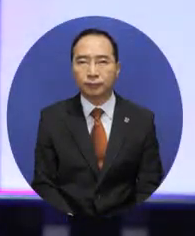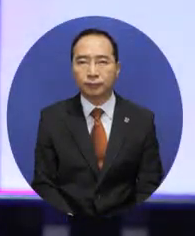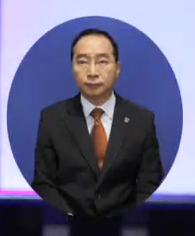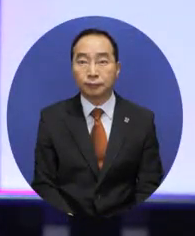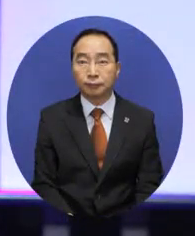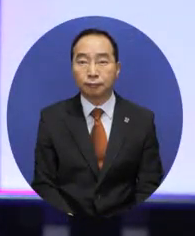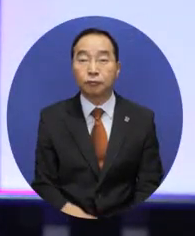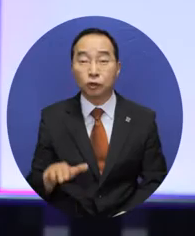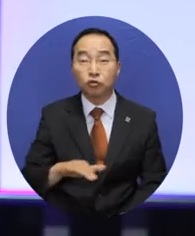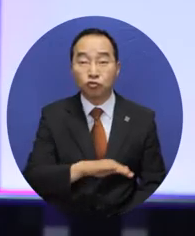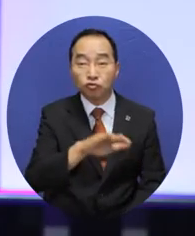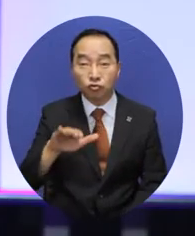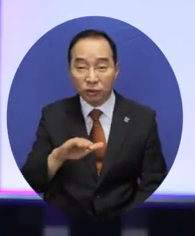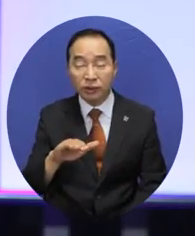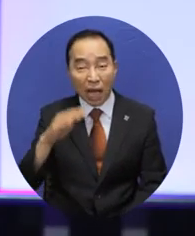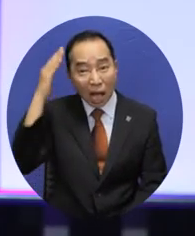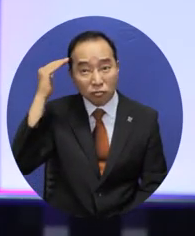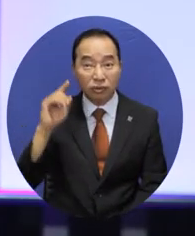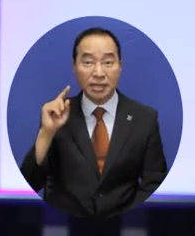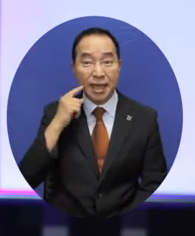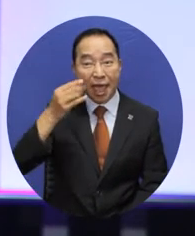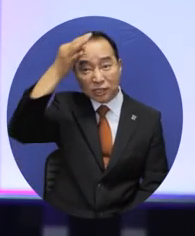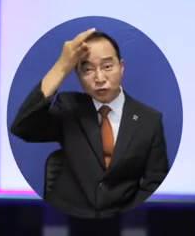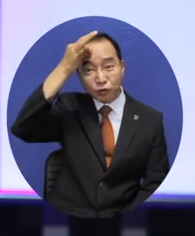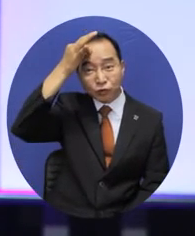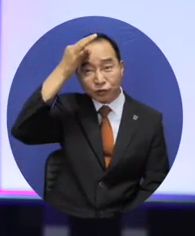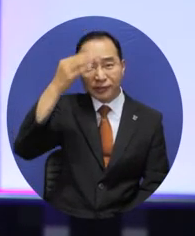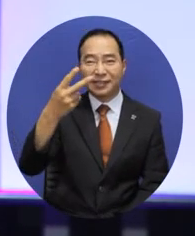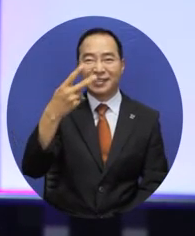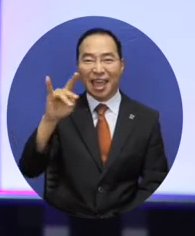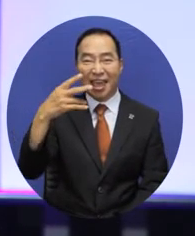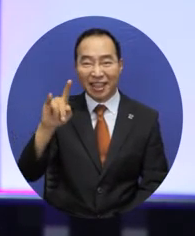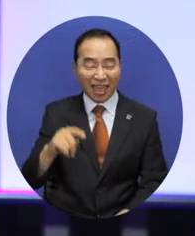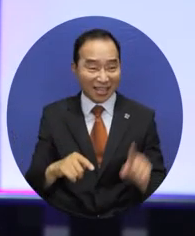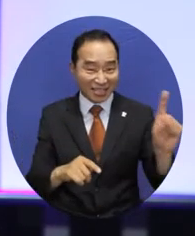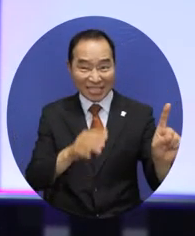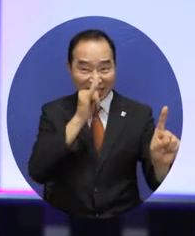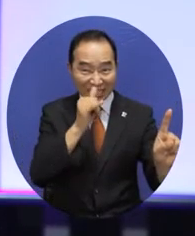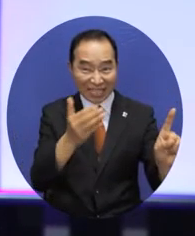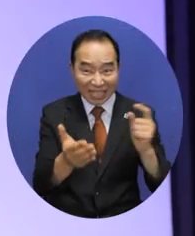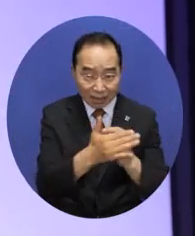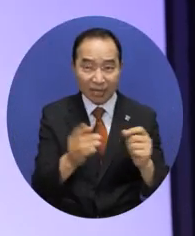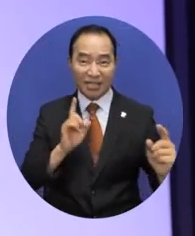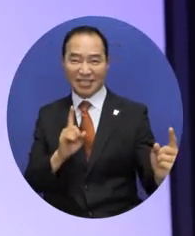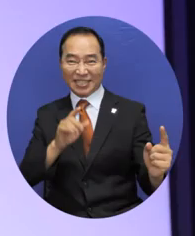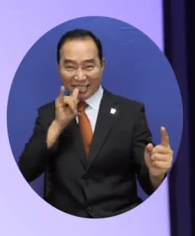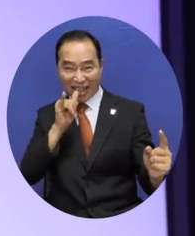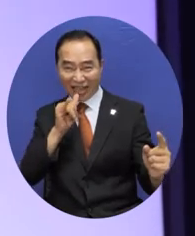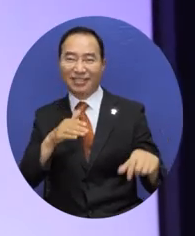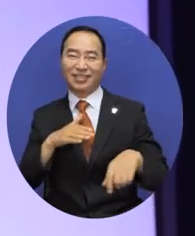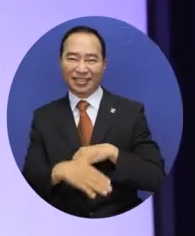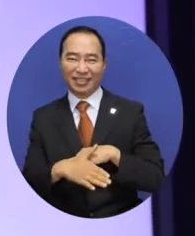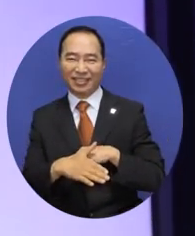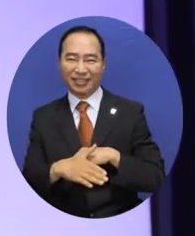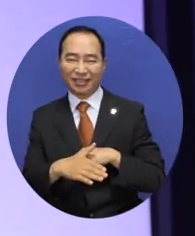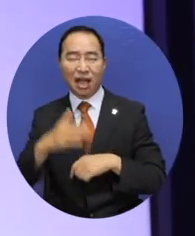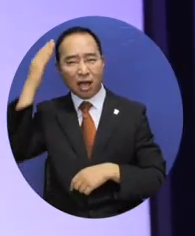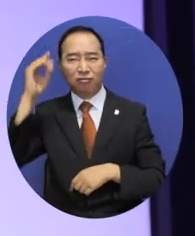그래서 우리의 예술 또한 이 대대의 구조로 이루어져 있다고 봅니다. 한국 예술의 특성에